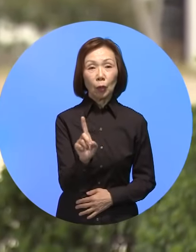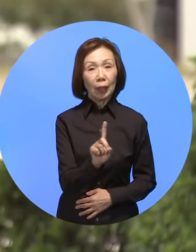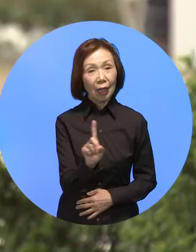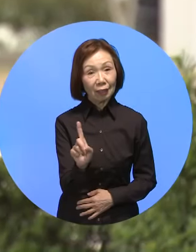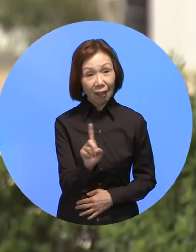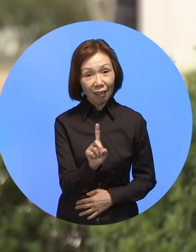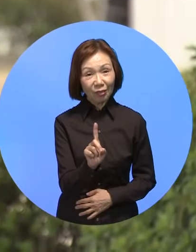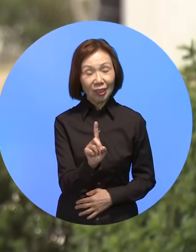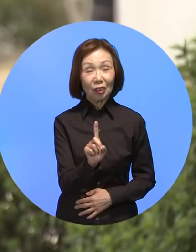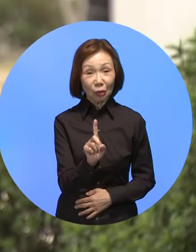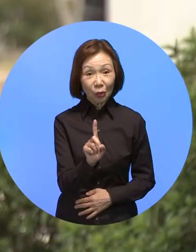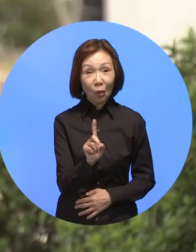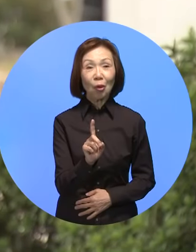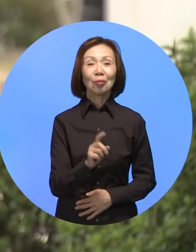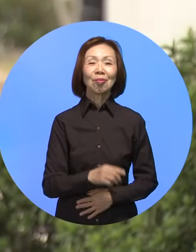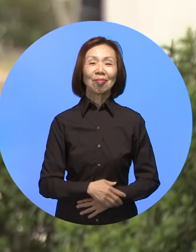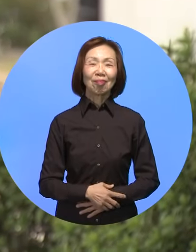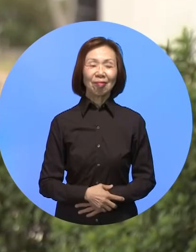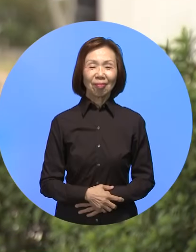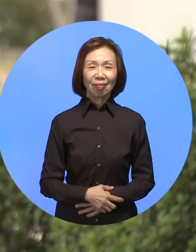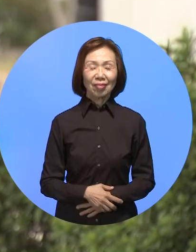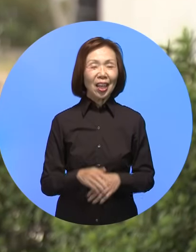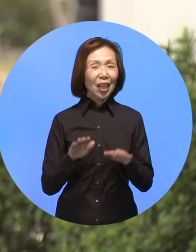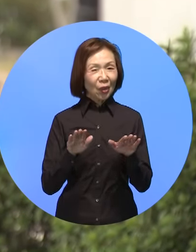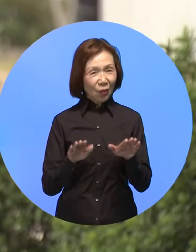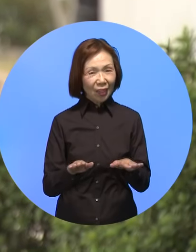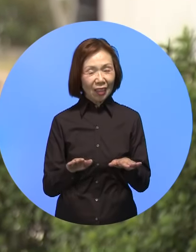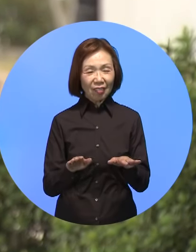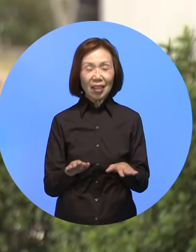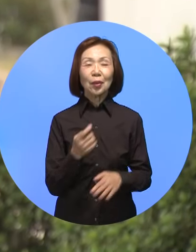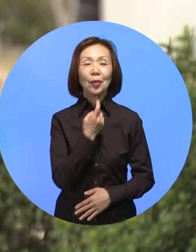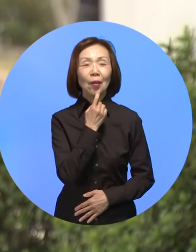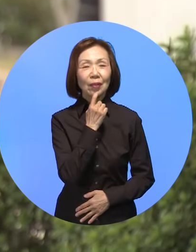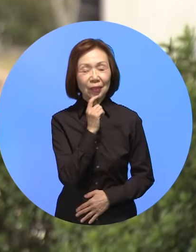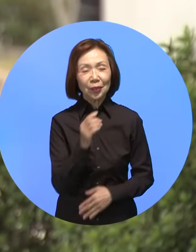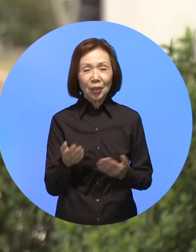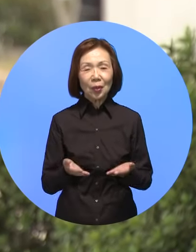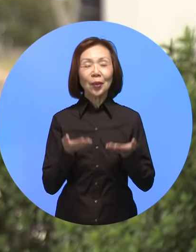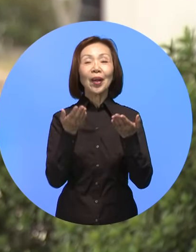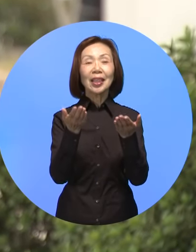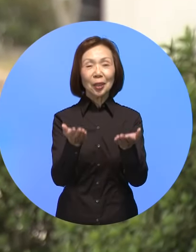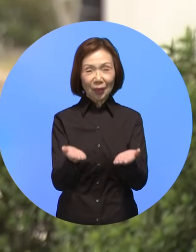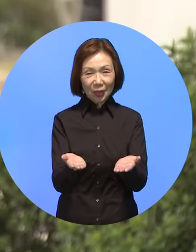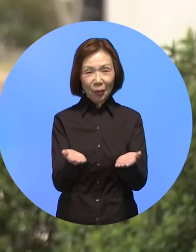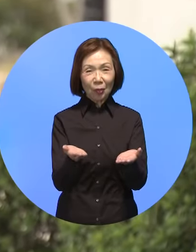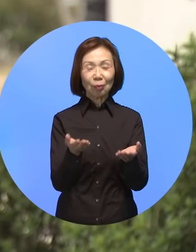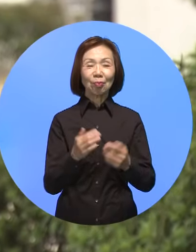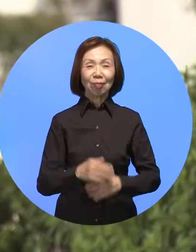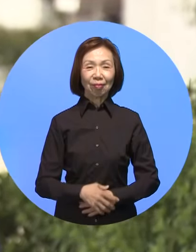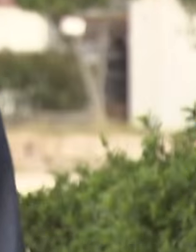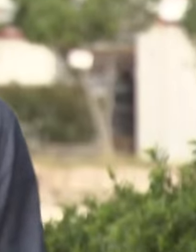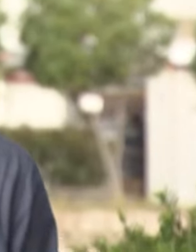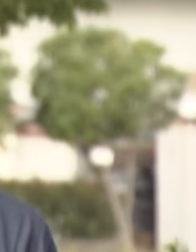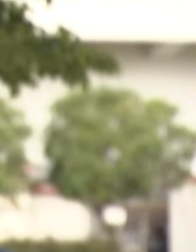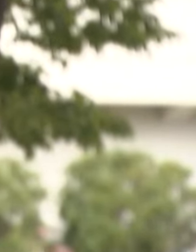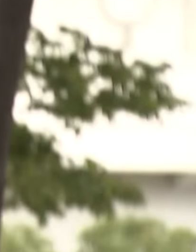と今回はそのミステリーについて紹介していきたいとおもいます